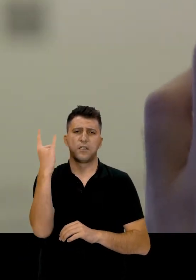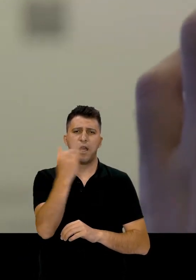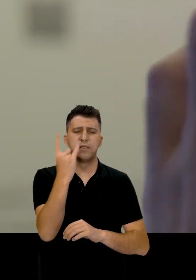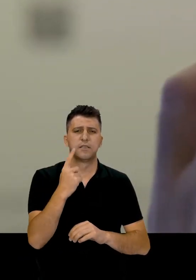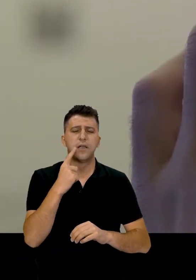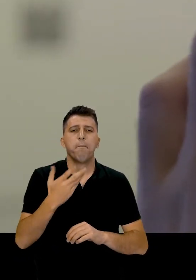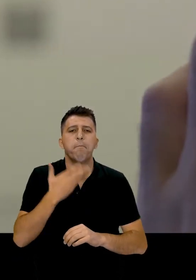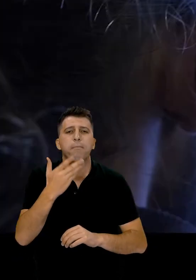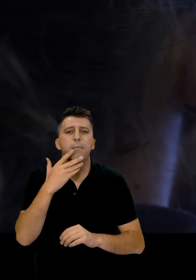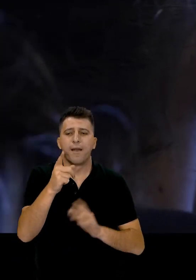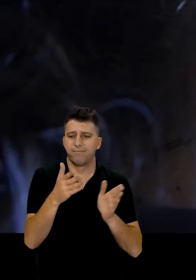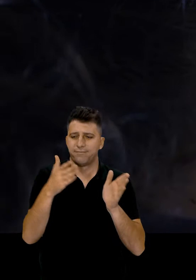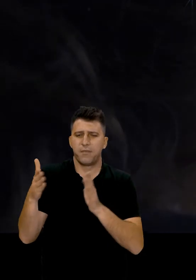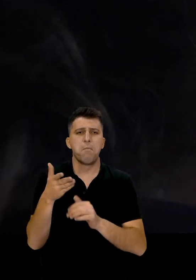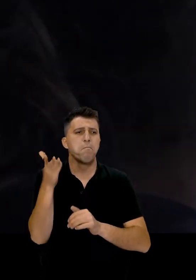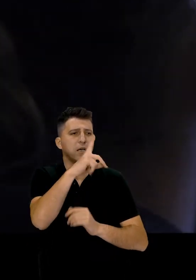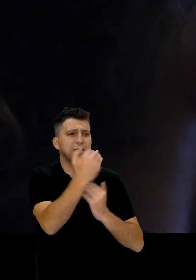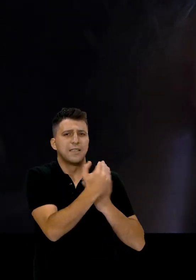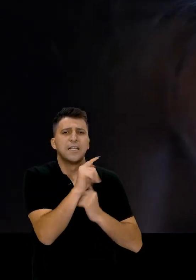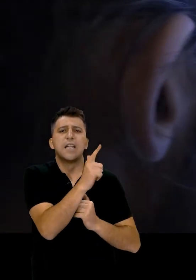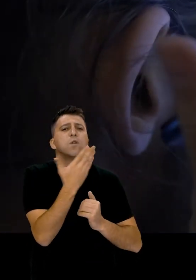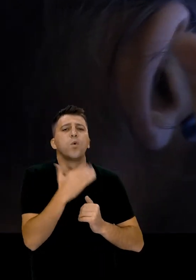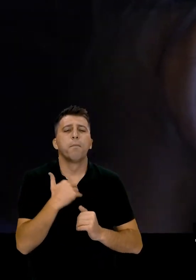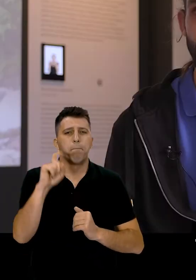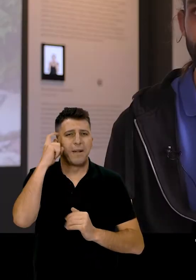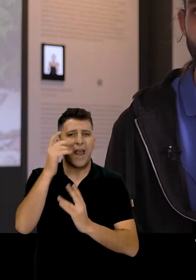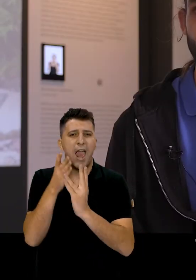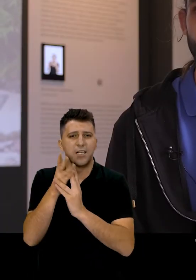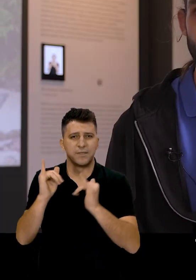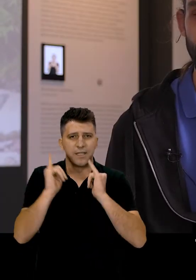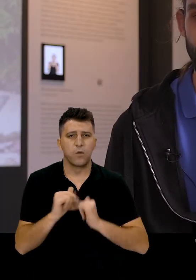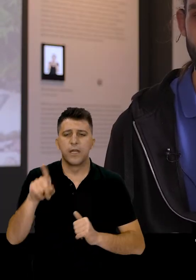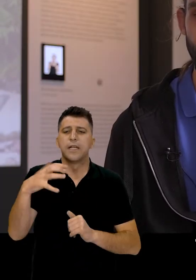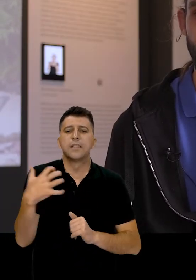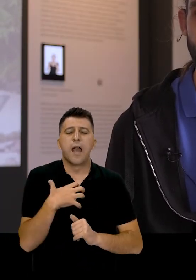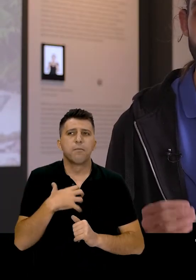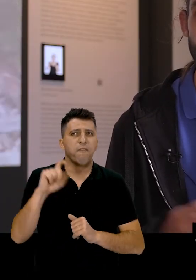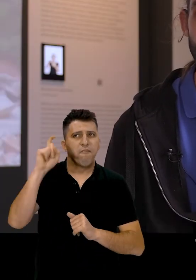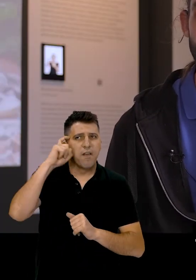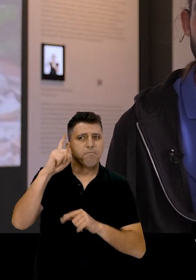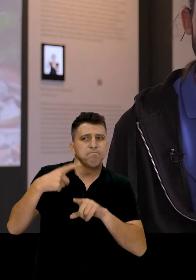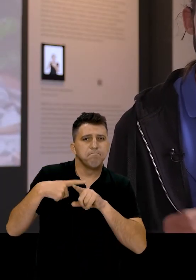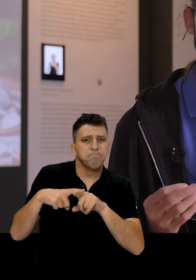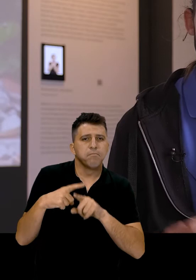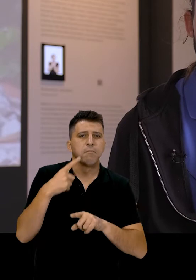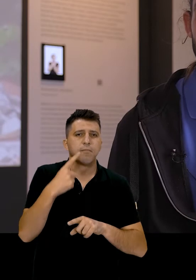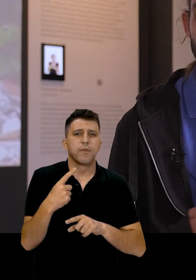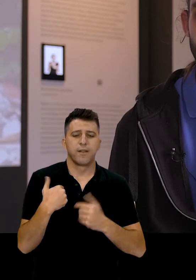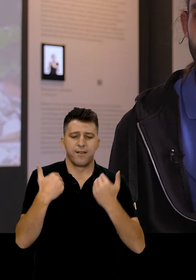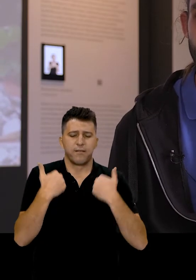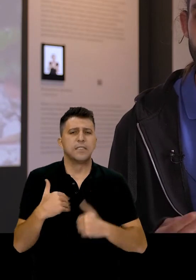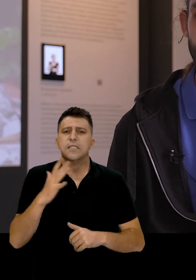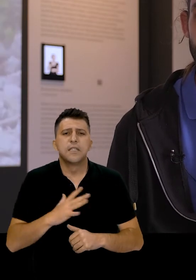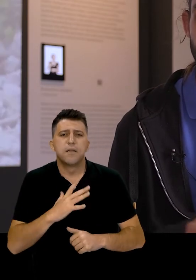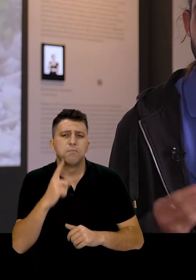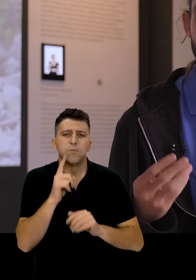ve başkasına bağımlı olmadan bilgiye ulaşabilmek, orada kendim de yorum katabilecek bir zamanı kendime ayırabilmek, istediğim zaman